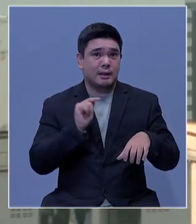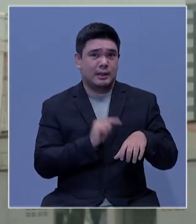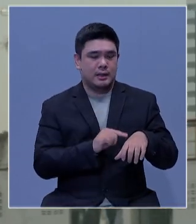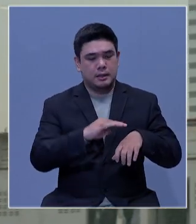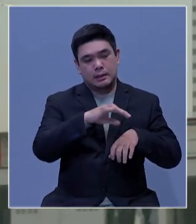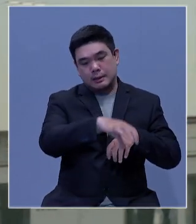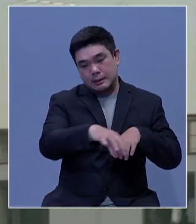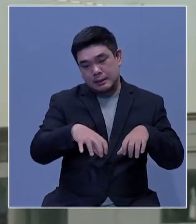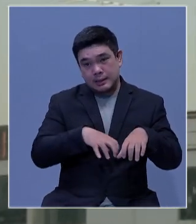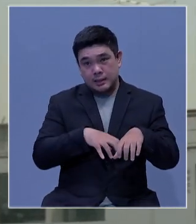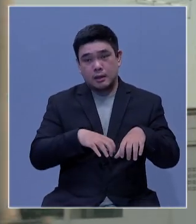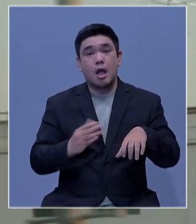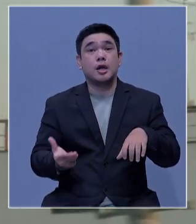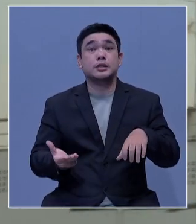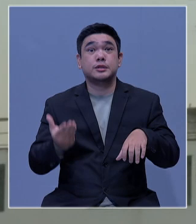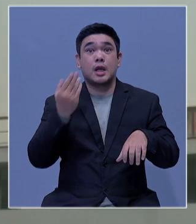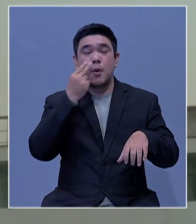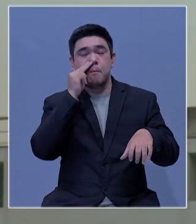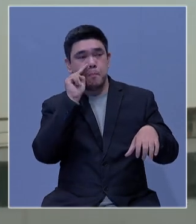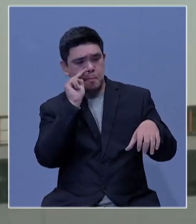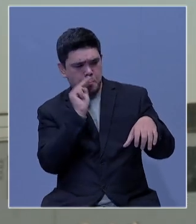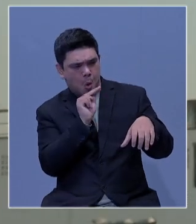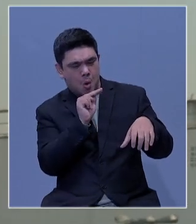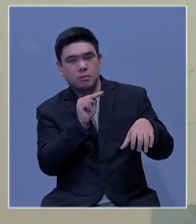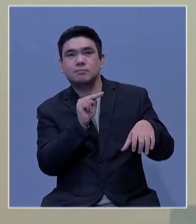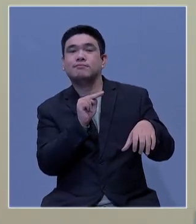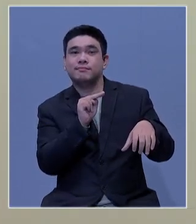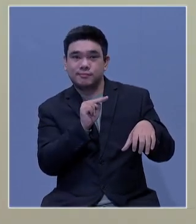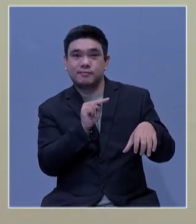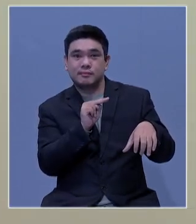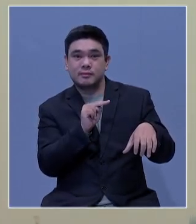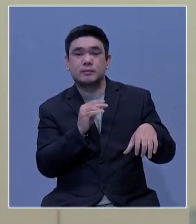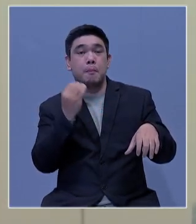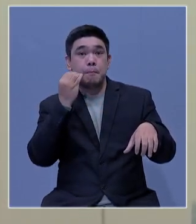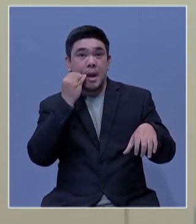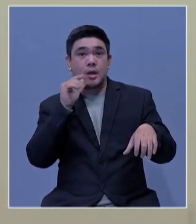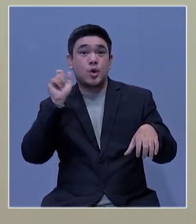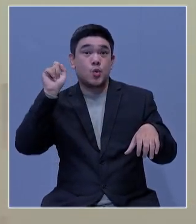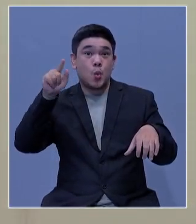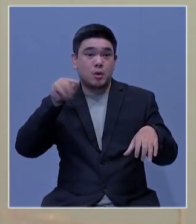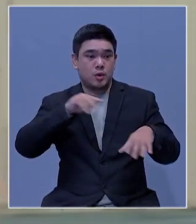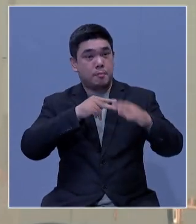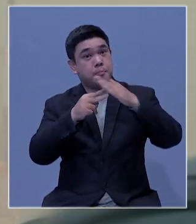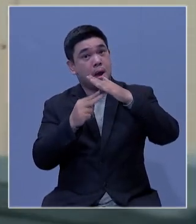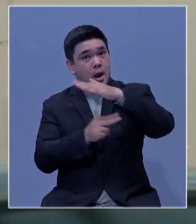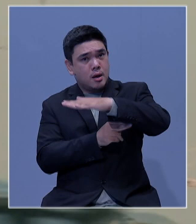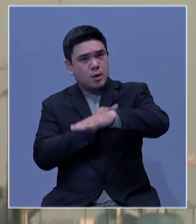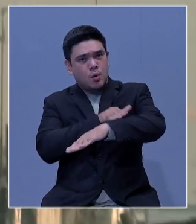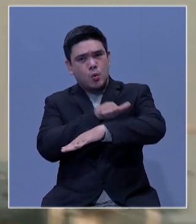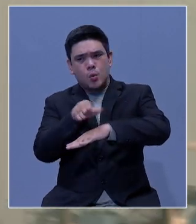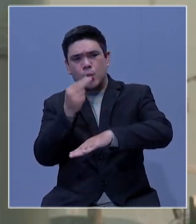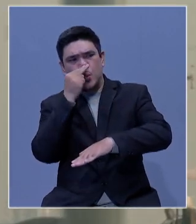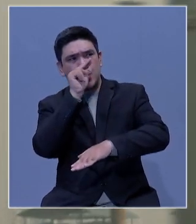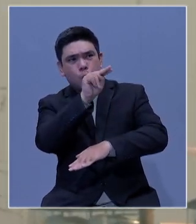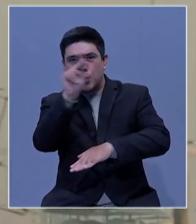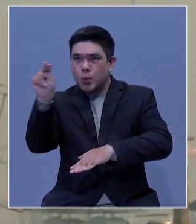รอบในช่วงเช้าวันนี้คือมองด้วยตาเปล่านะทั้งจากไม่ว่าเราจะอยู่บนทางด่วนอยู่บนสะพานหรือว่าอยู่อยู่บน